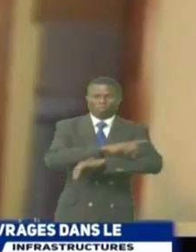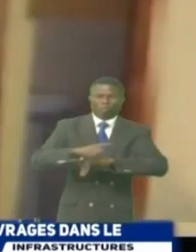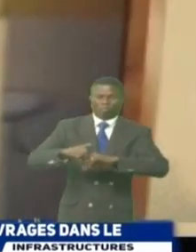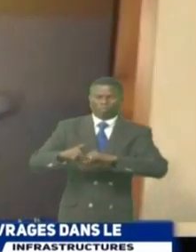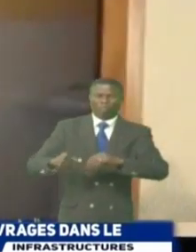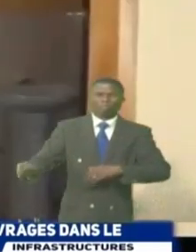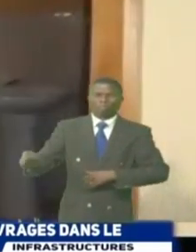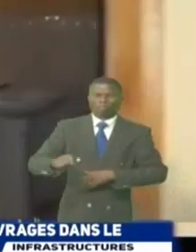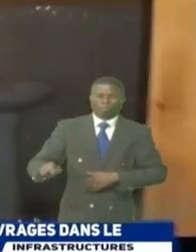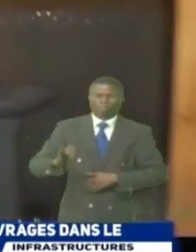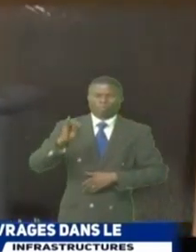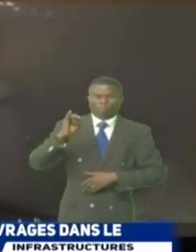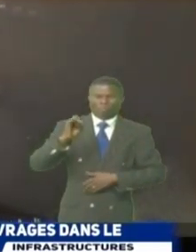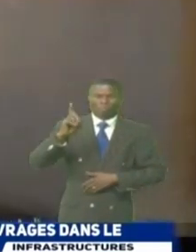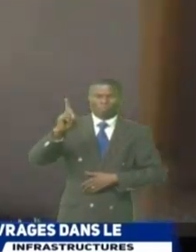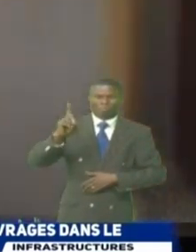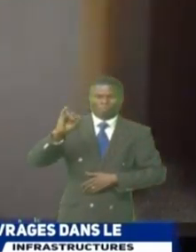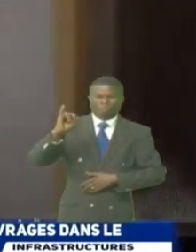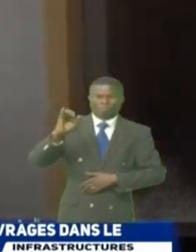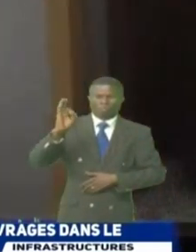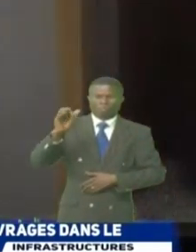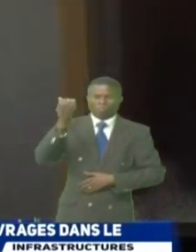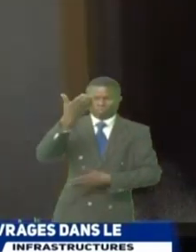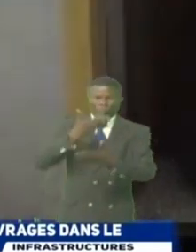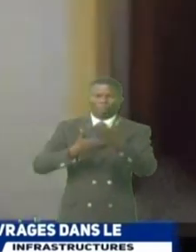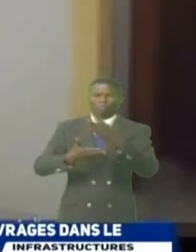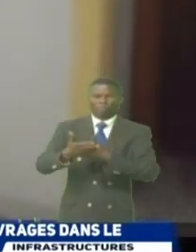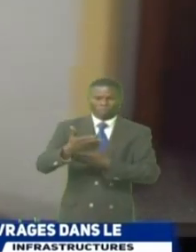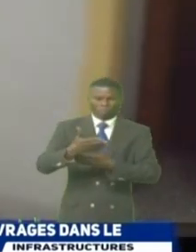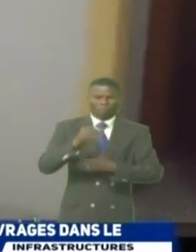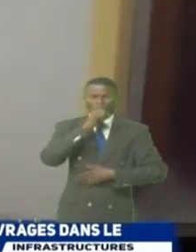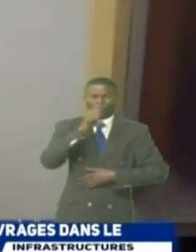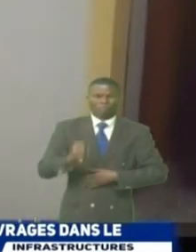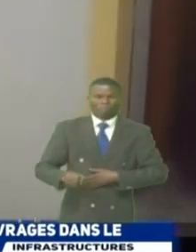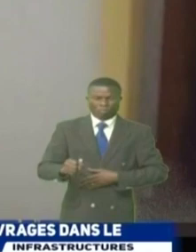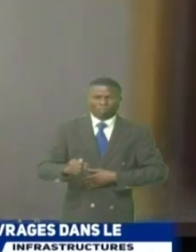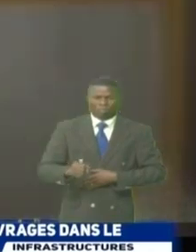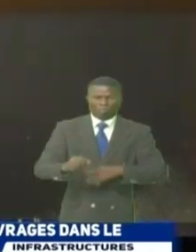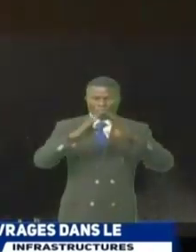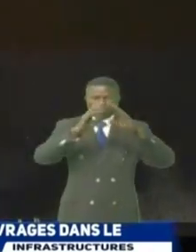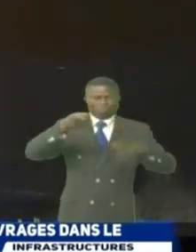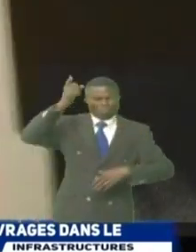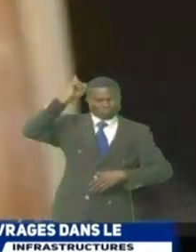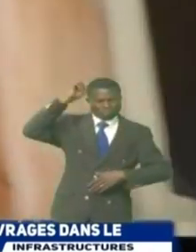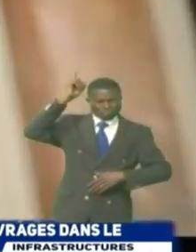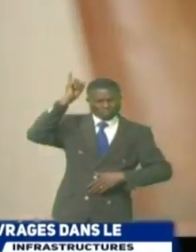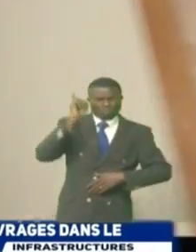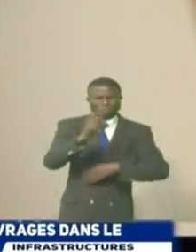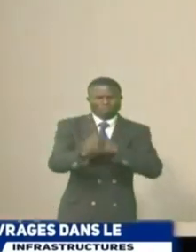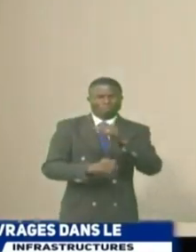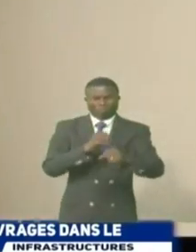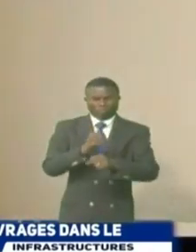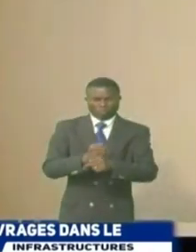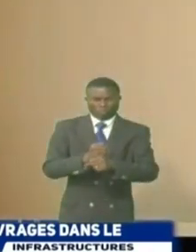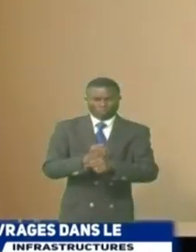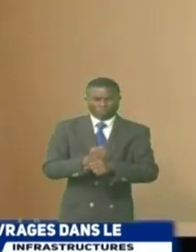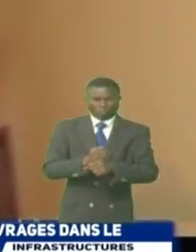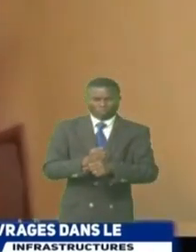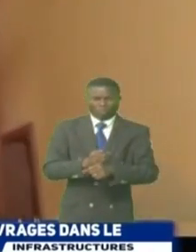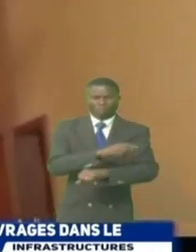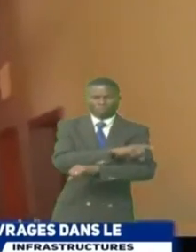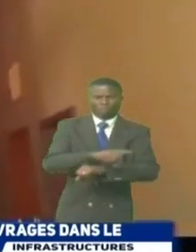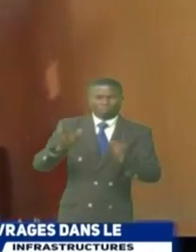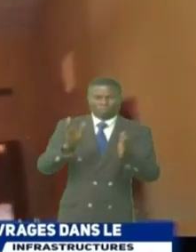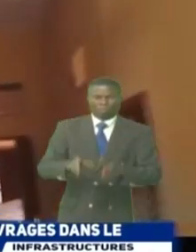du territoire d'Idiofa, en remplacement de l'ancien vieux de plus d'un siècle, légué par